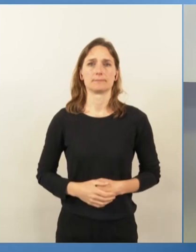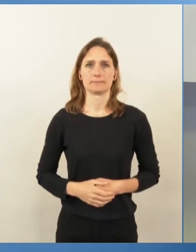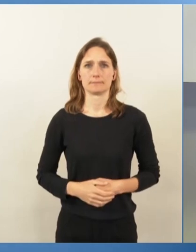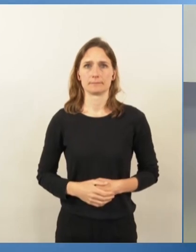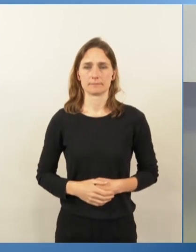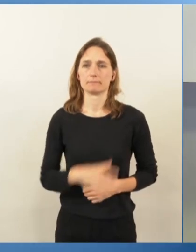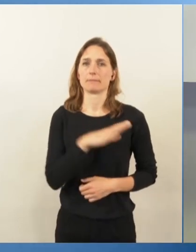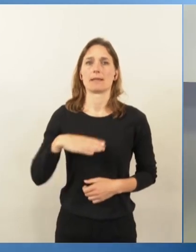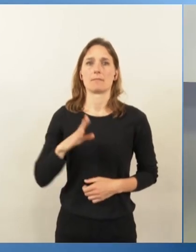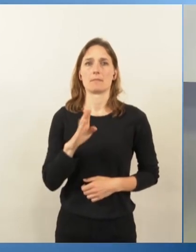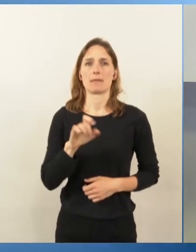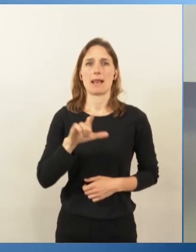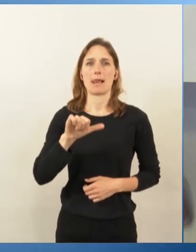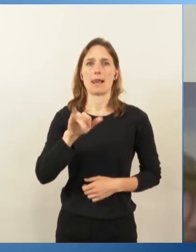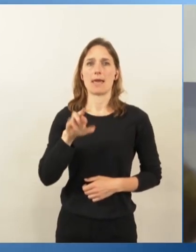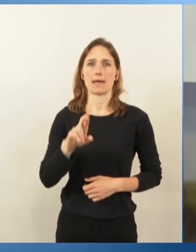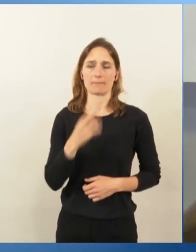et Madame Bel-Air merci